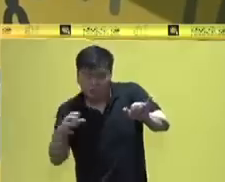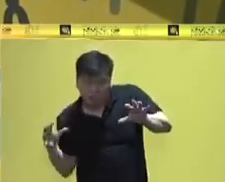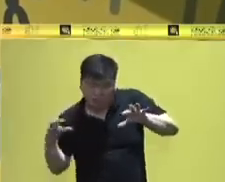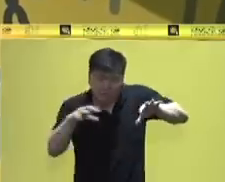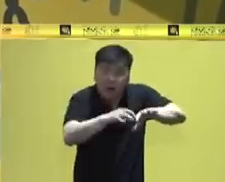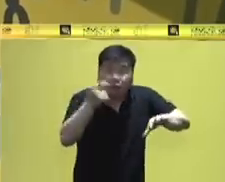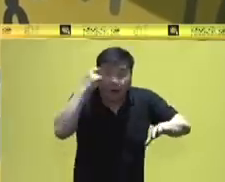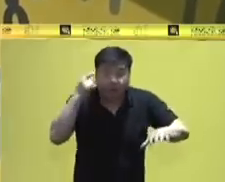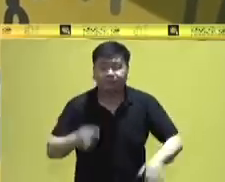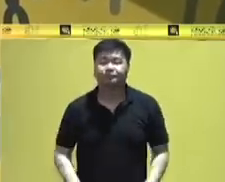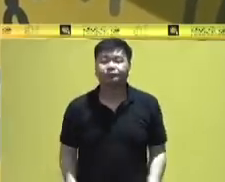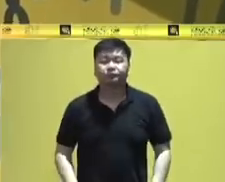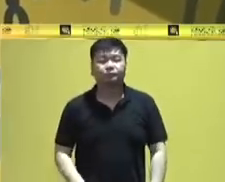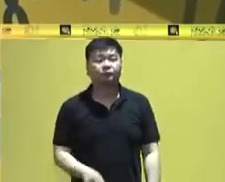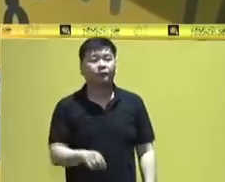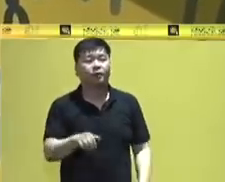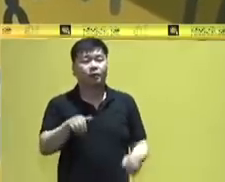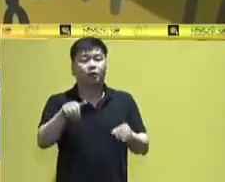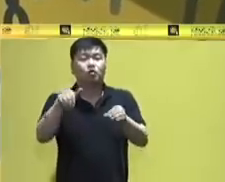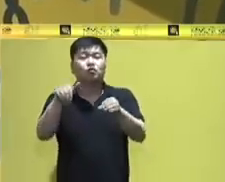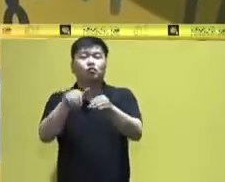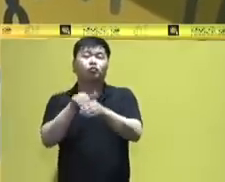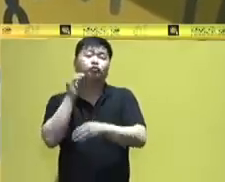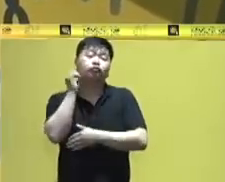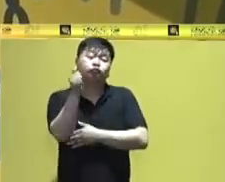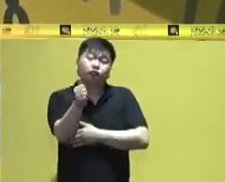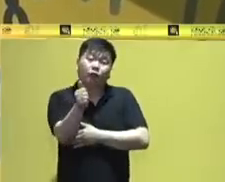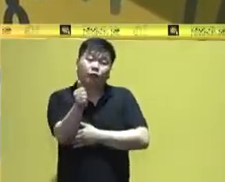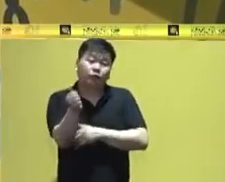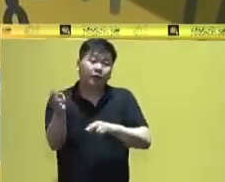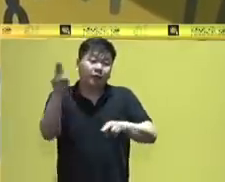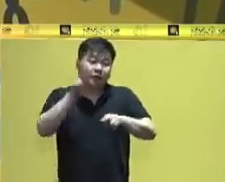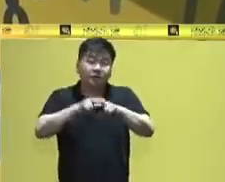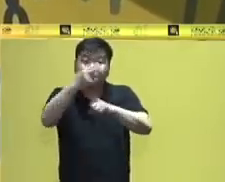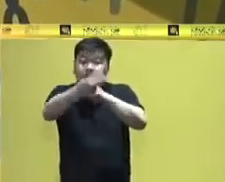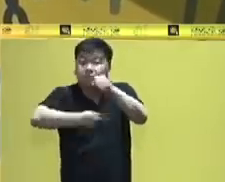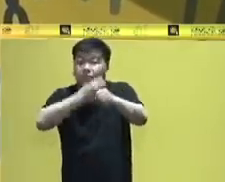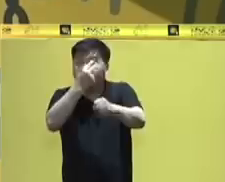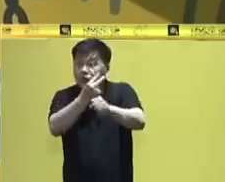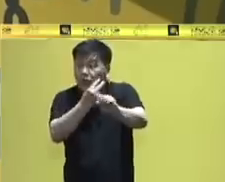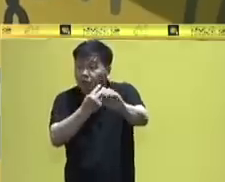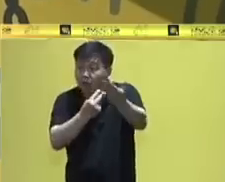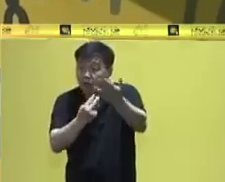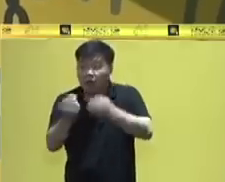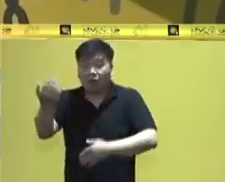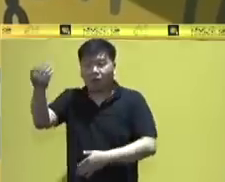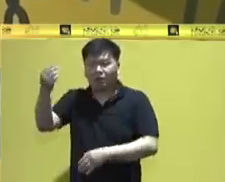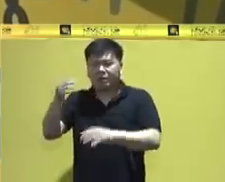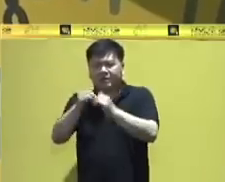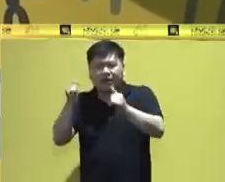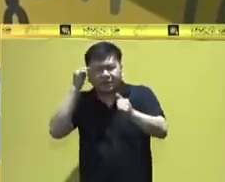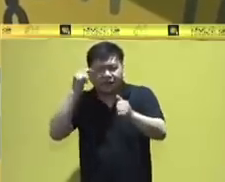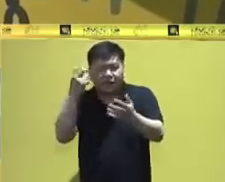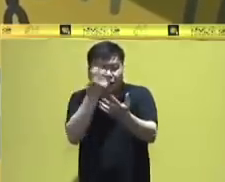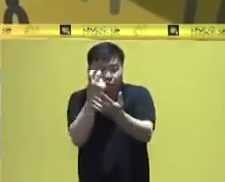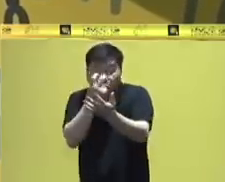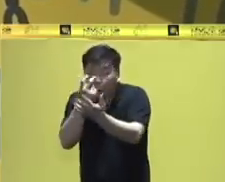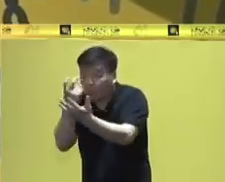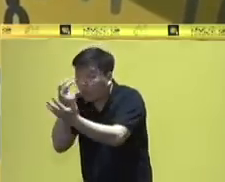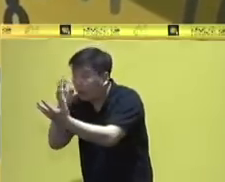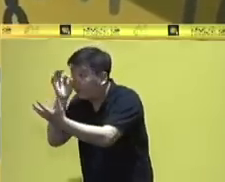그러니까 아니 지금 문재인 대통령 그 취임 2주년 지나면서 각 언론사에서 여론조사 나온 걸 보면